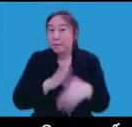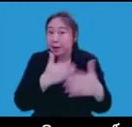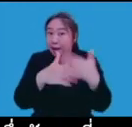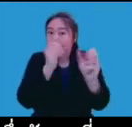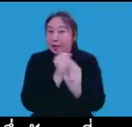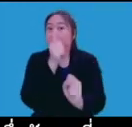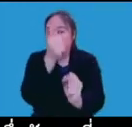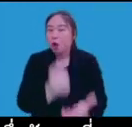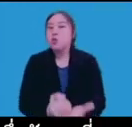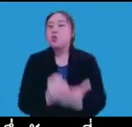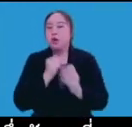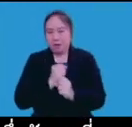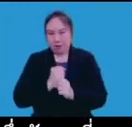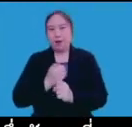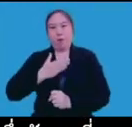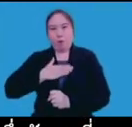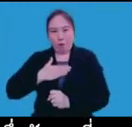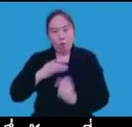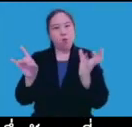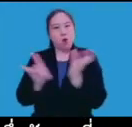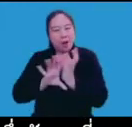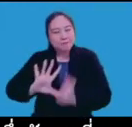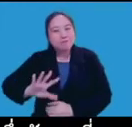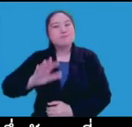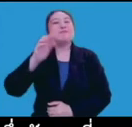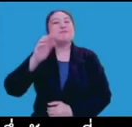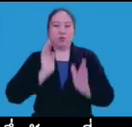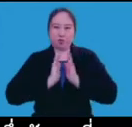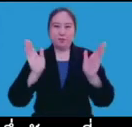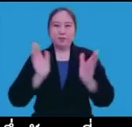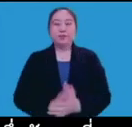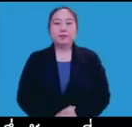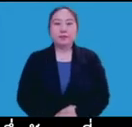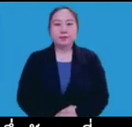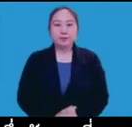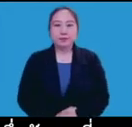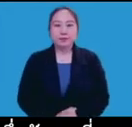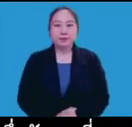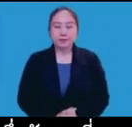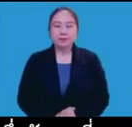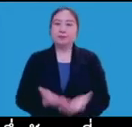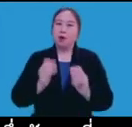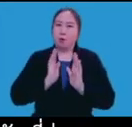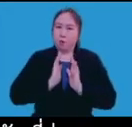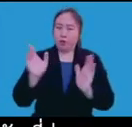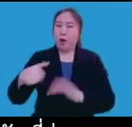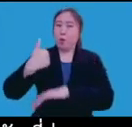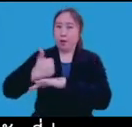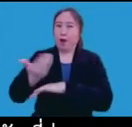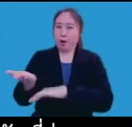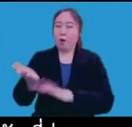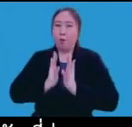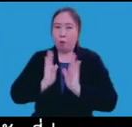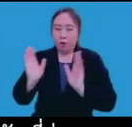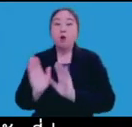าได้ก็จะช่วยให้การทำงานของพวกเราเนี่ยได้มีประสิทธิภาพมากยิ่งขึ้นครับขอบพระคุณครับ ครับขอบพระคุณท่านผู้ว่ามากนะครับ